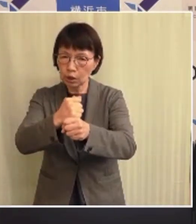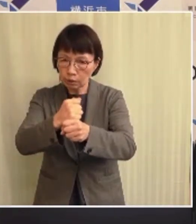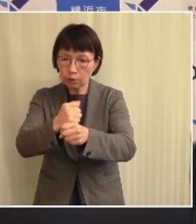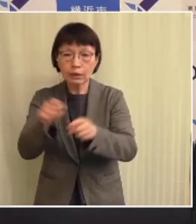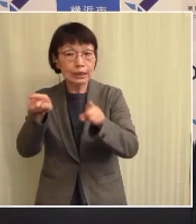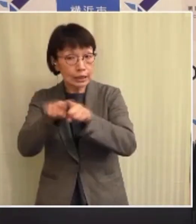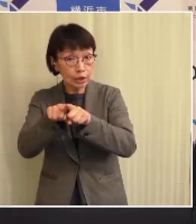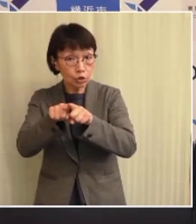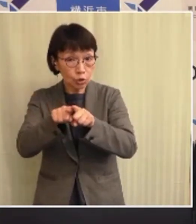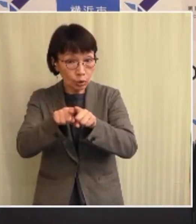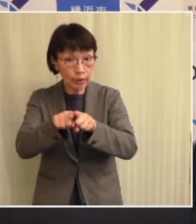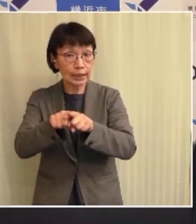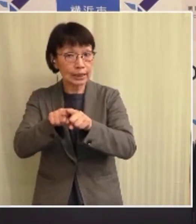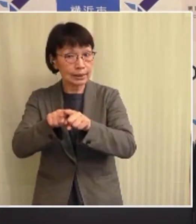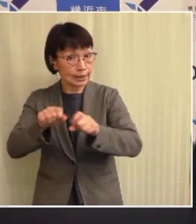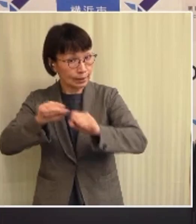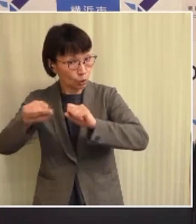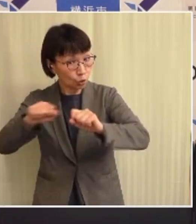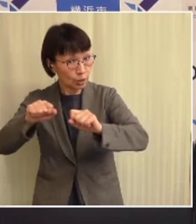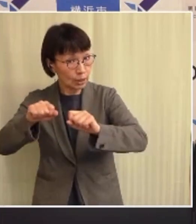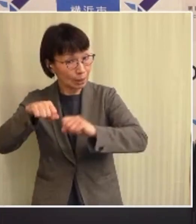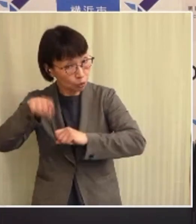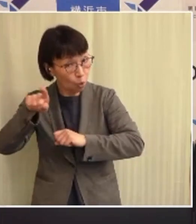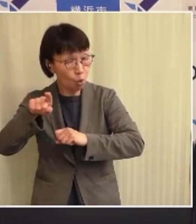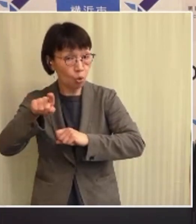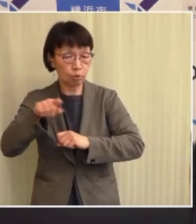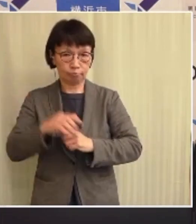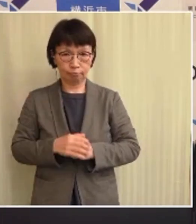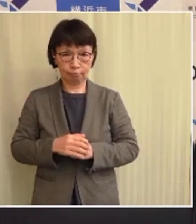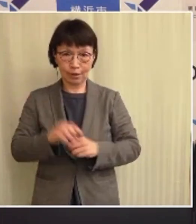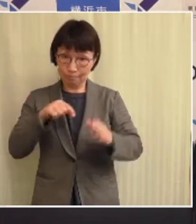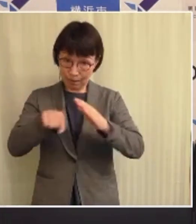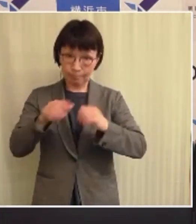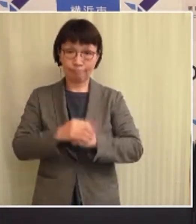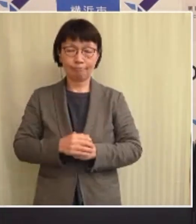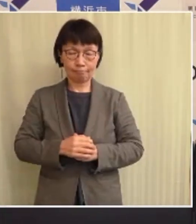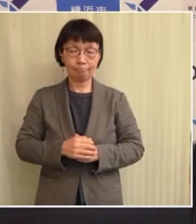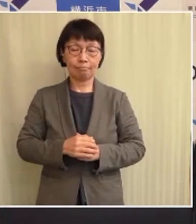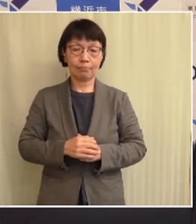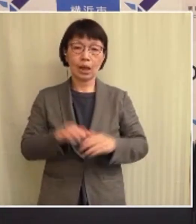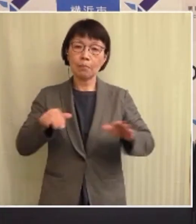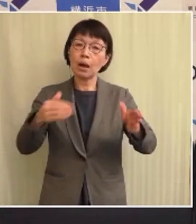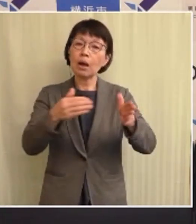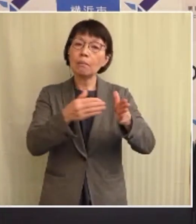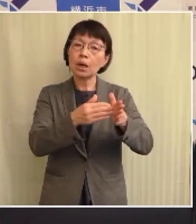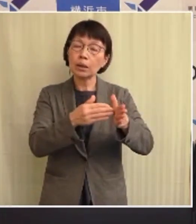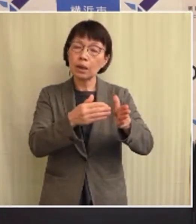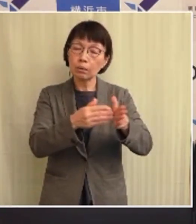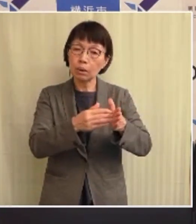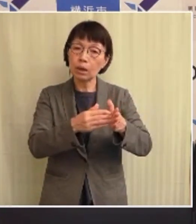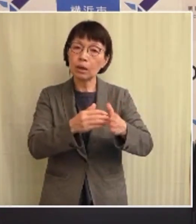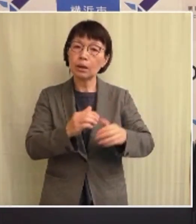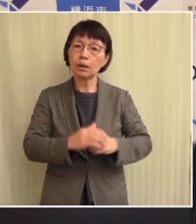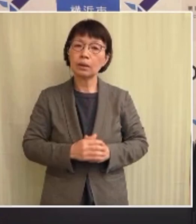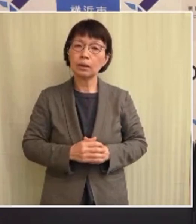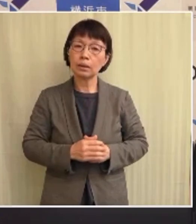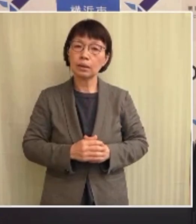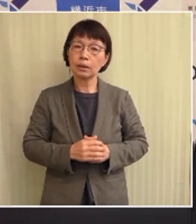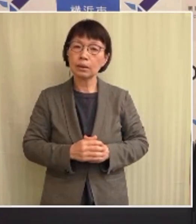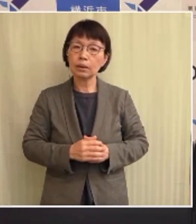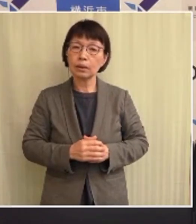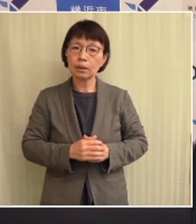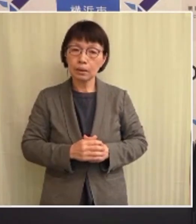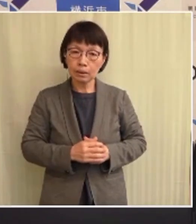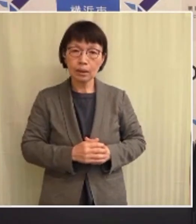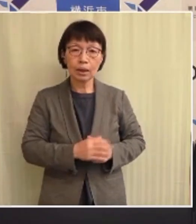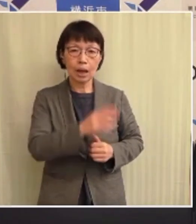緒に取り組みましょうということであります。でこれまでですね、まずお互いが